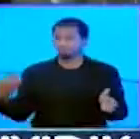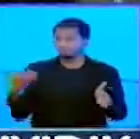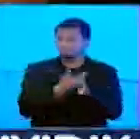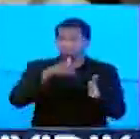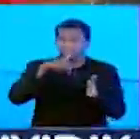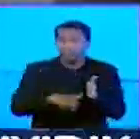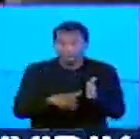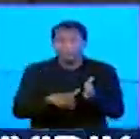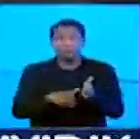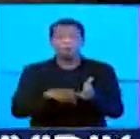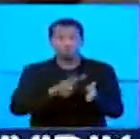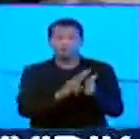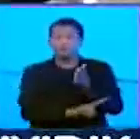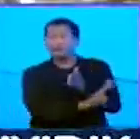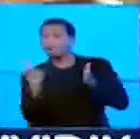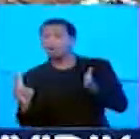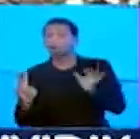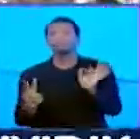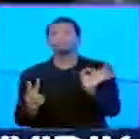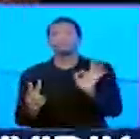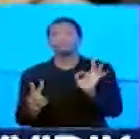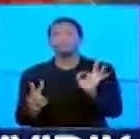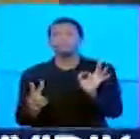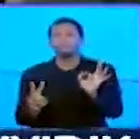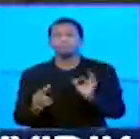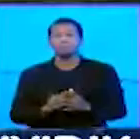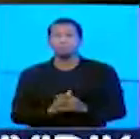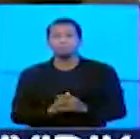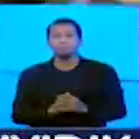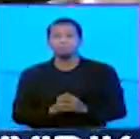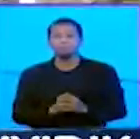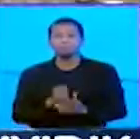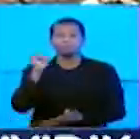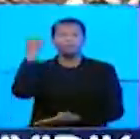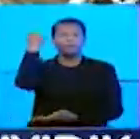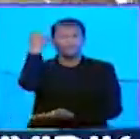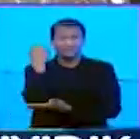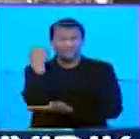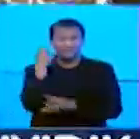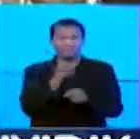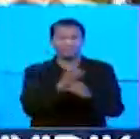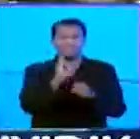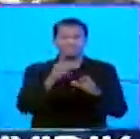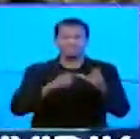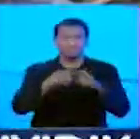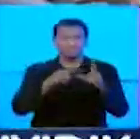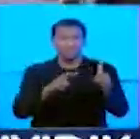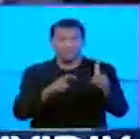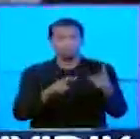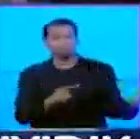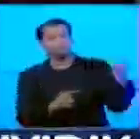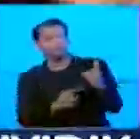belum mendapatkan update terbaru dan untuk arah tersangka kedua yaitu Gisella Anastasia tapi memang belum melihat dan juga belum